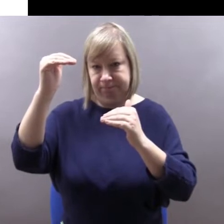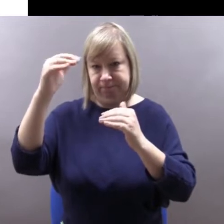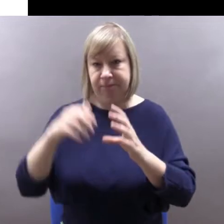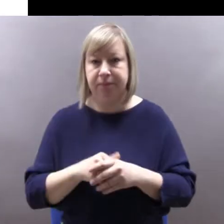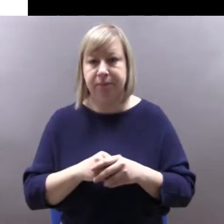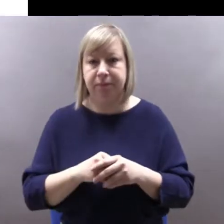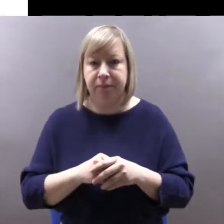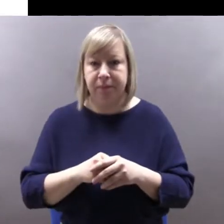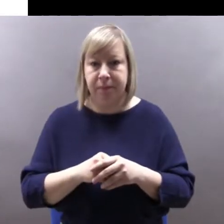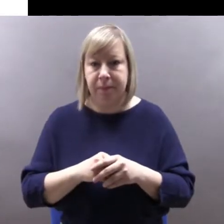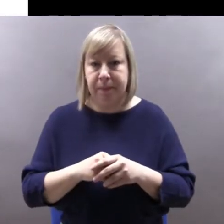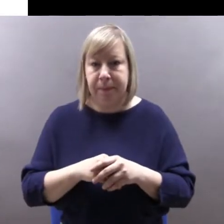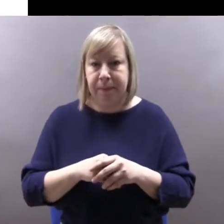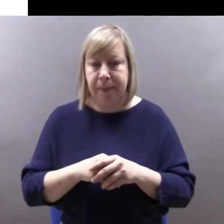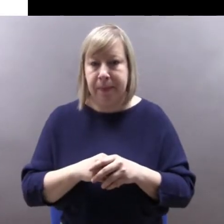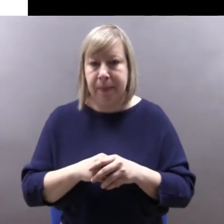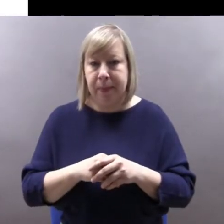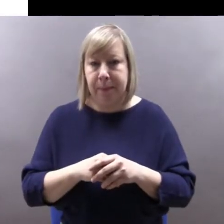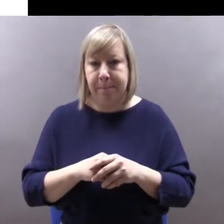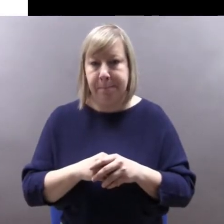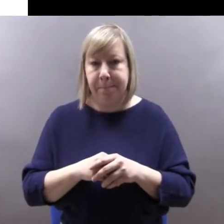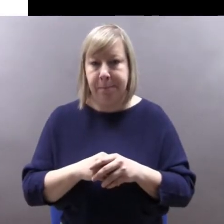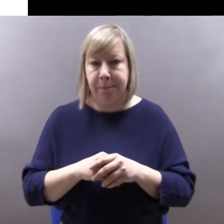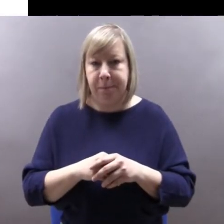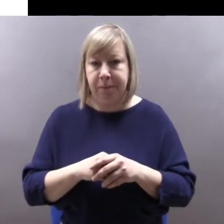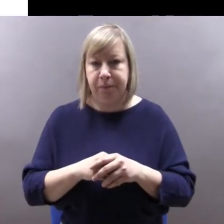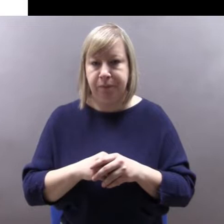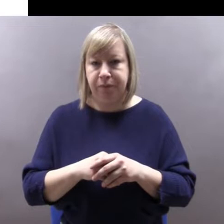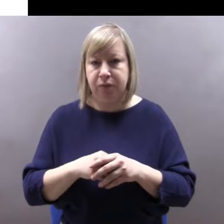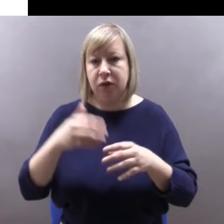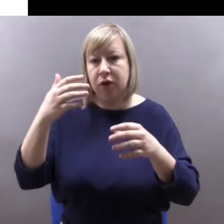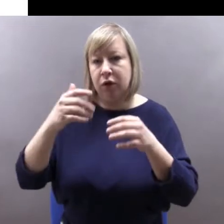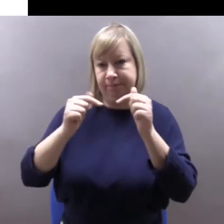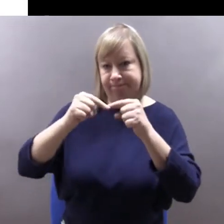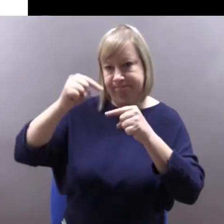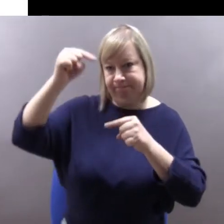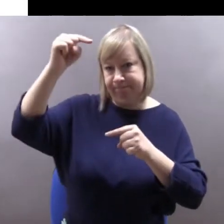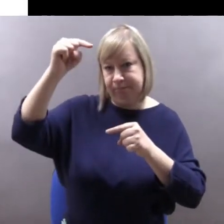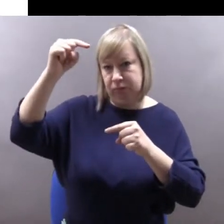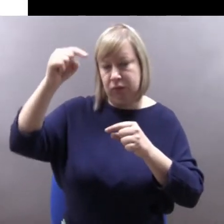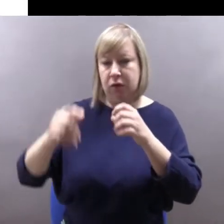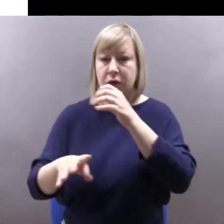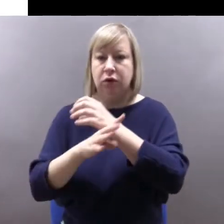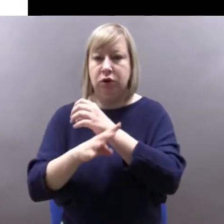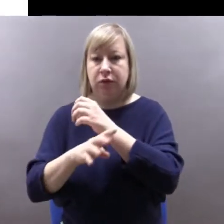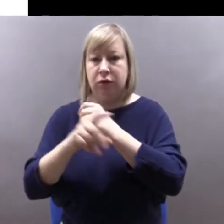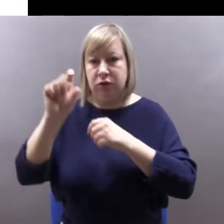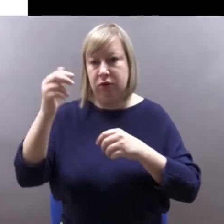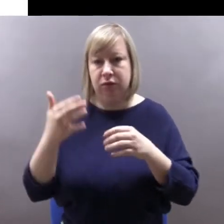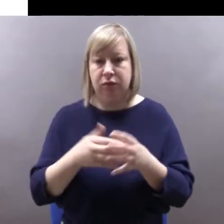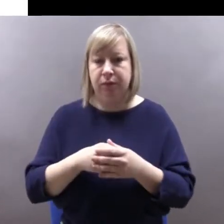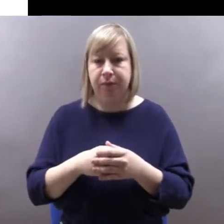miejscu zastosować rampy, ponieważ jest to za duża wysokość, a za mało pomieszczenia, przestrzeni